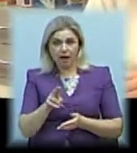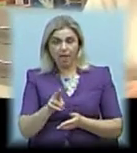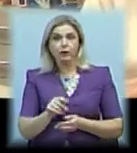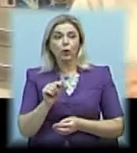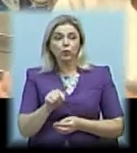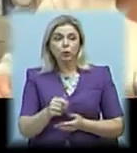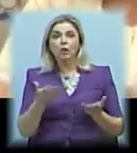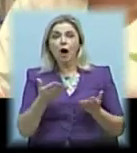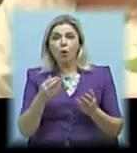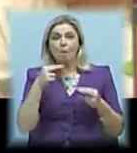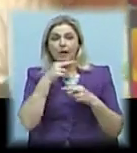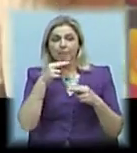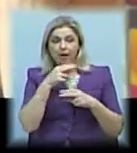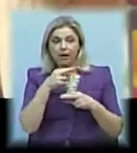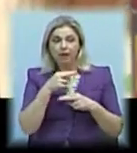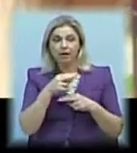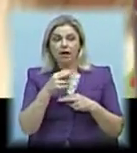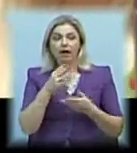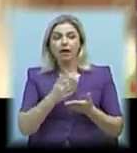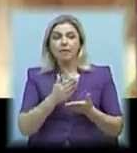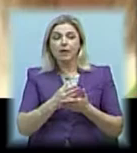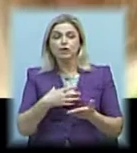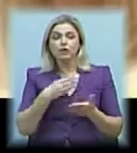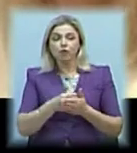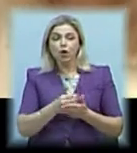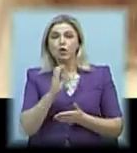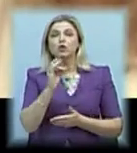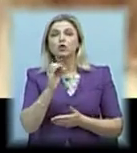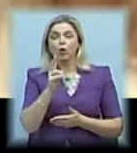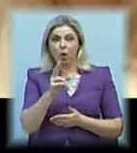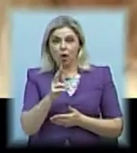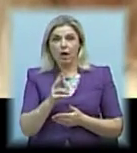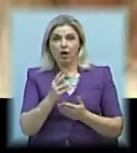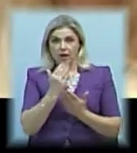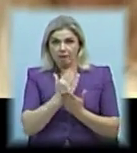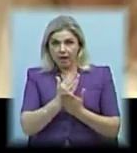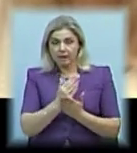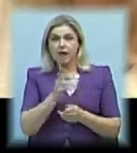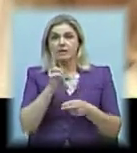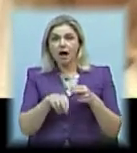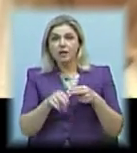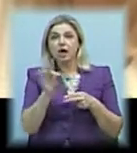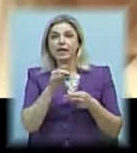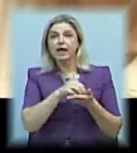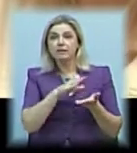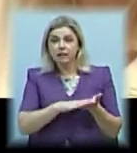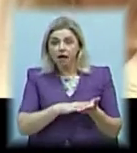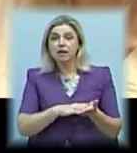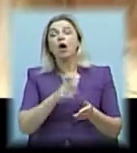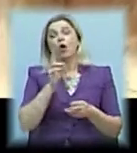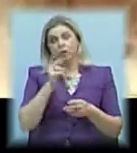момент какой? Препараты идут, они имеют свой регистрационный срок. Заканчивается регистрация, препарат